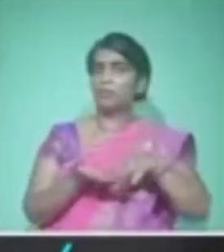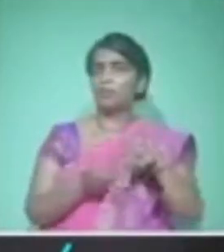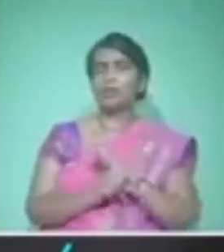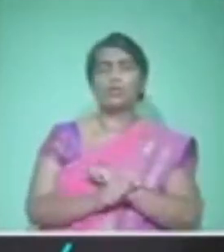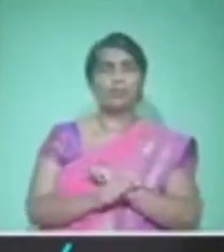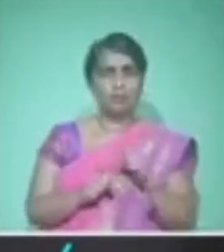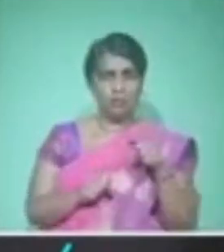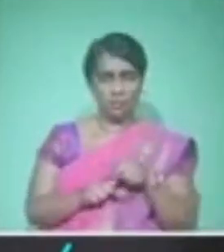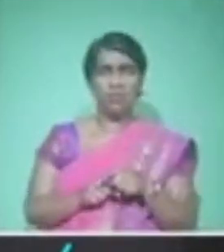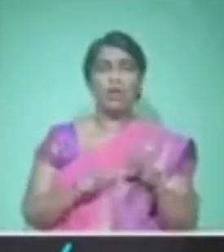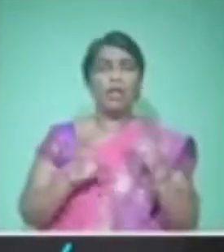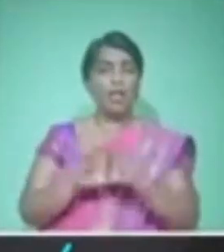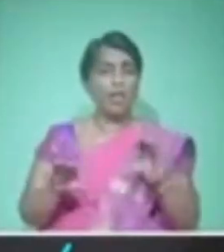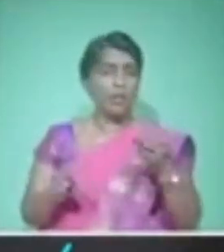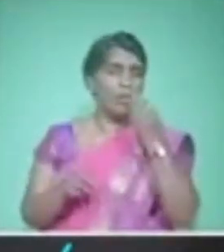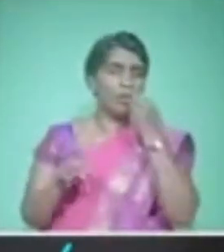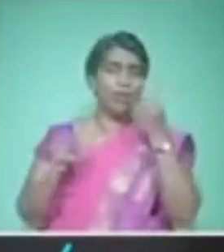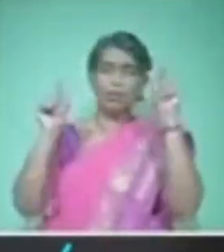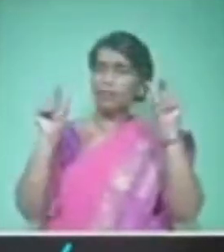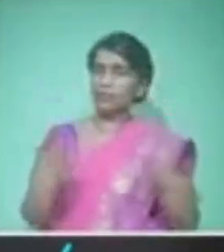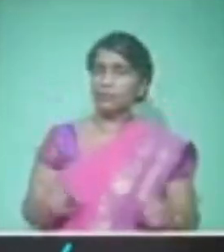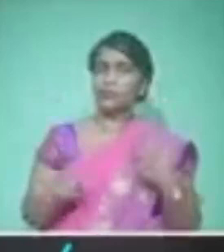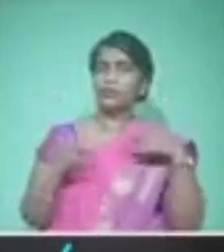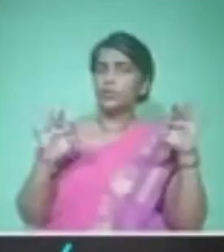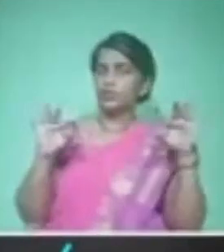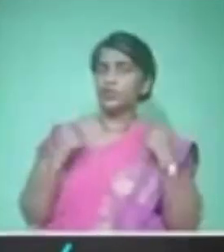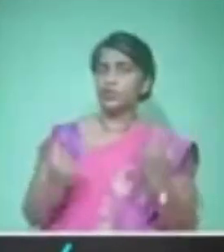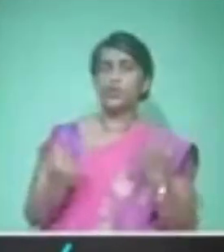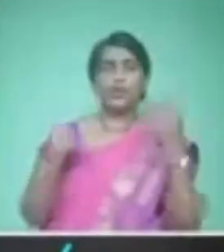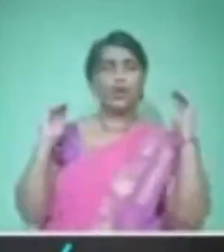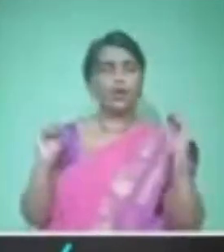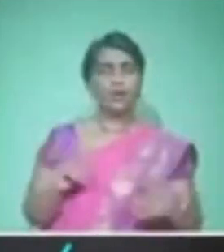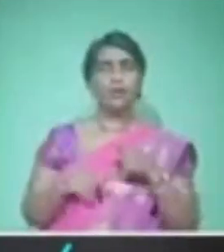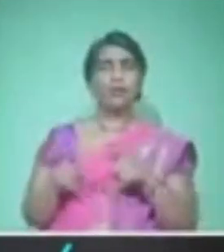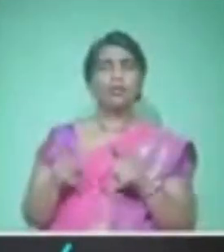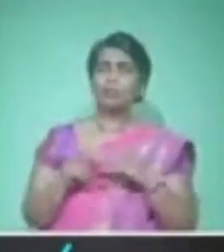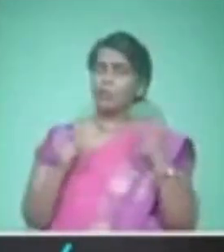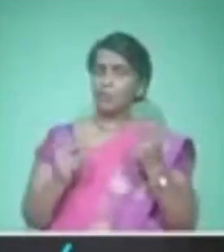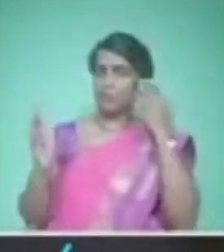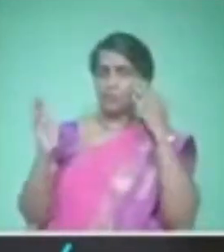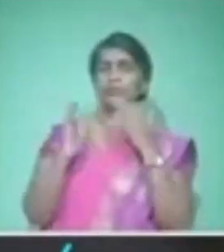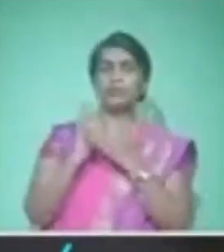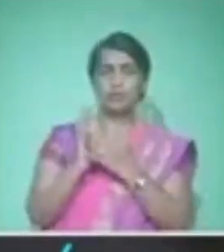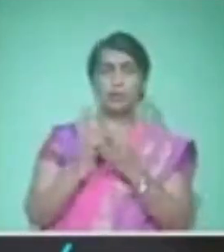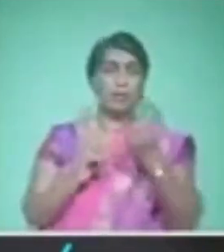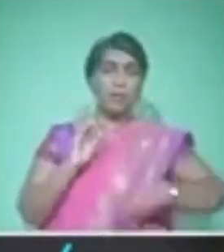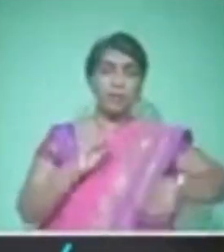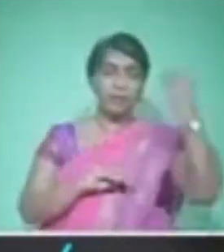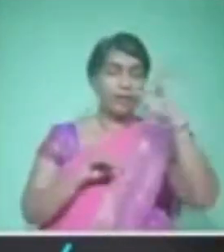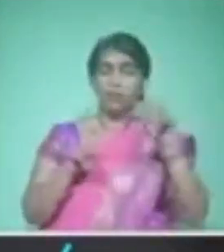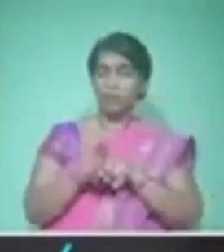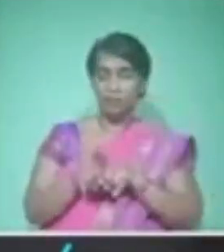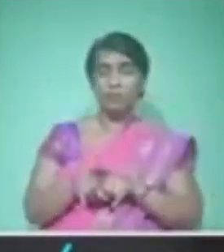පහළට ගියා දරුවන්ගේ දරුවන්ගේ පෝෂණයට ප්‍රශ්නයක් වෙලා තියෙනවා ඉතින් මේක වහම සලකන්න කියනවා මිල වැඩි කරනවා විතර